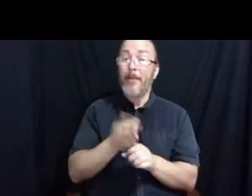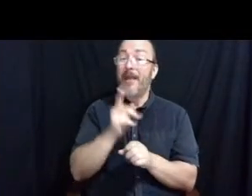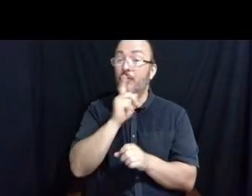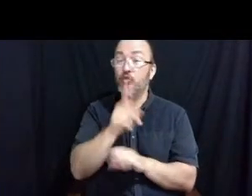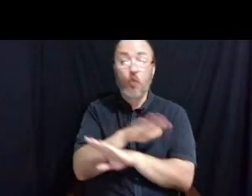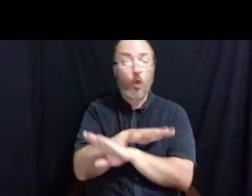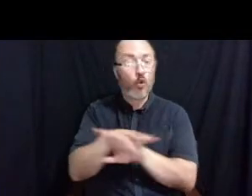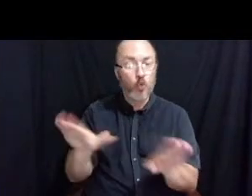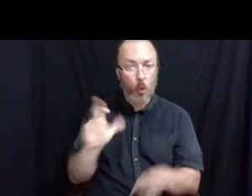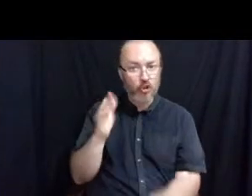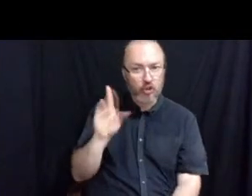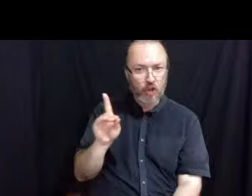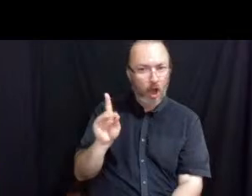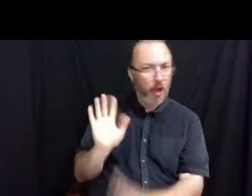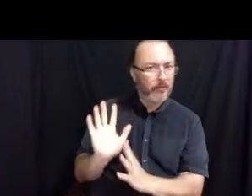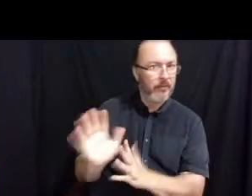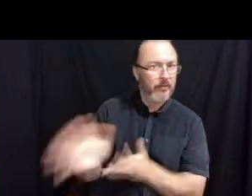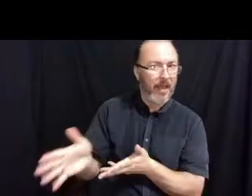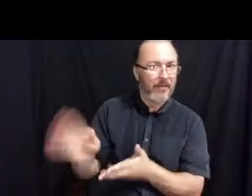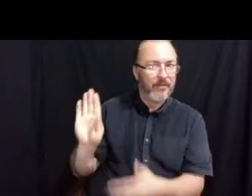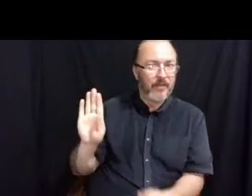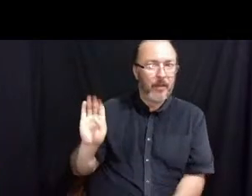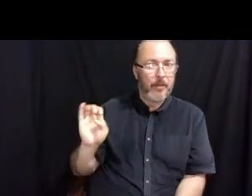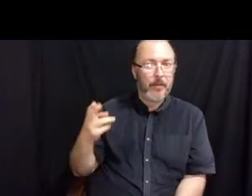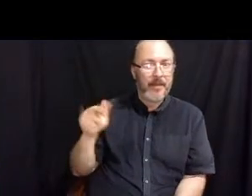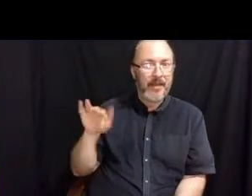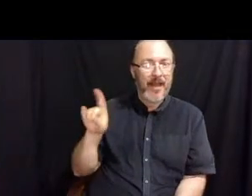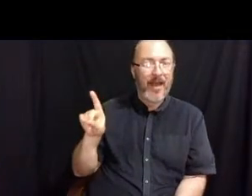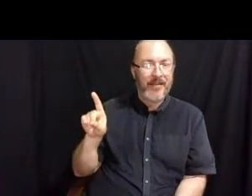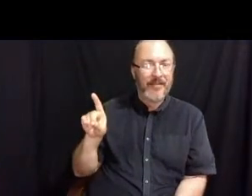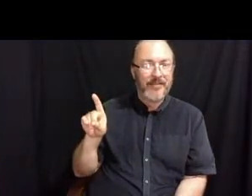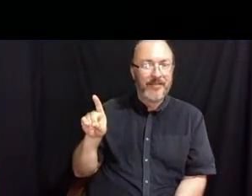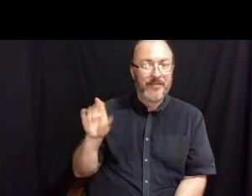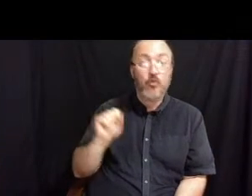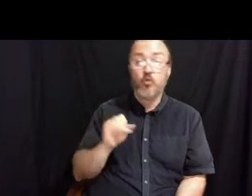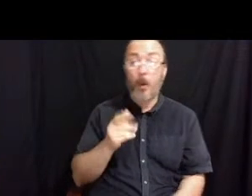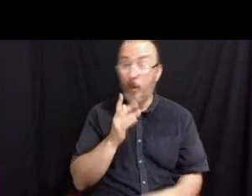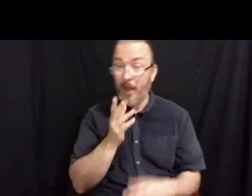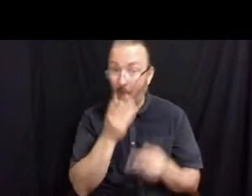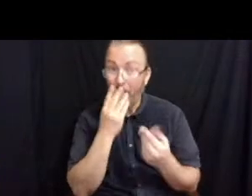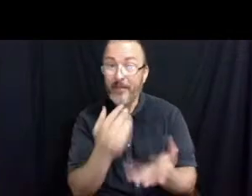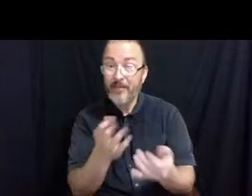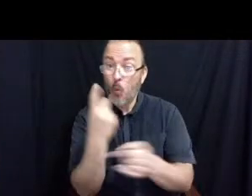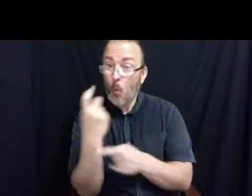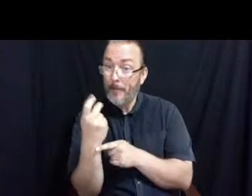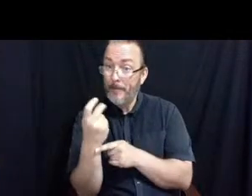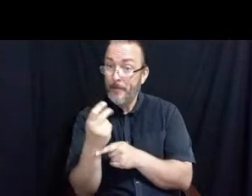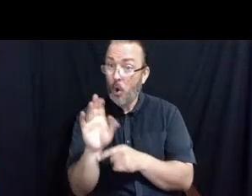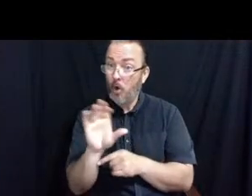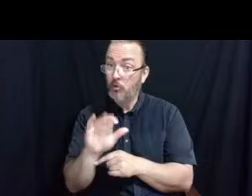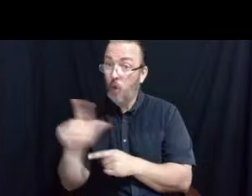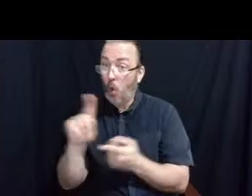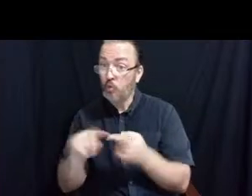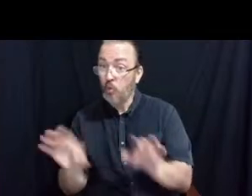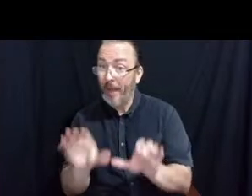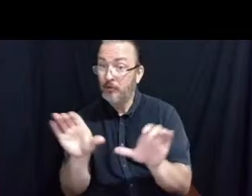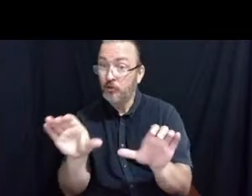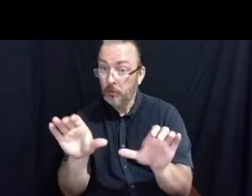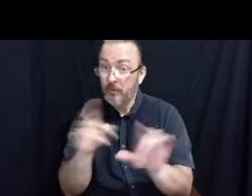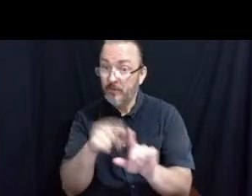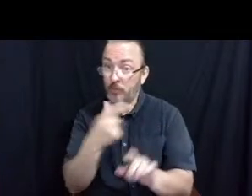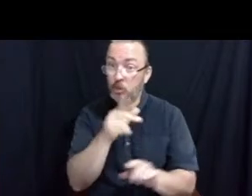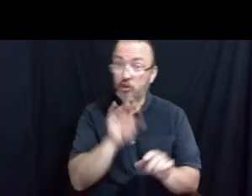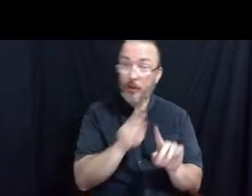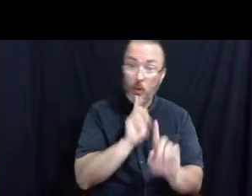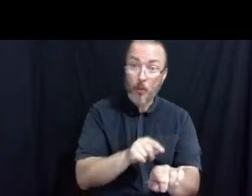soit laissé pour compte. Nous allons nous quitter avec un dernier appel à l'action émanant du rapport GEM, un appel qui souligne que chacun d'entre